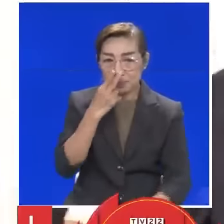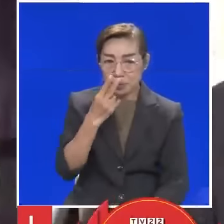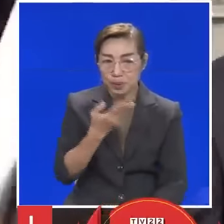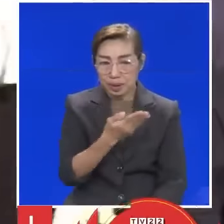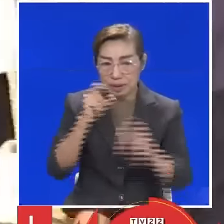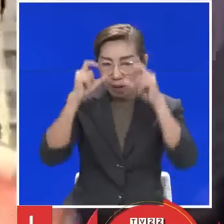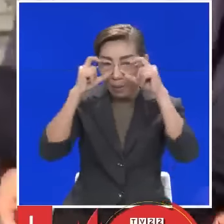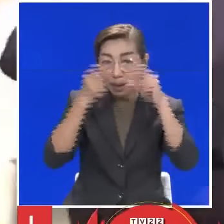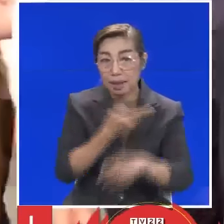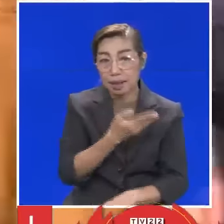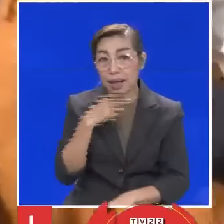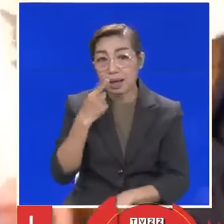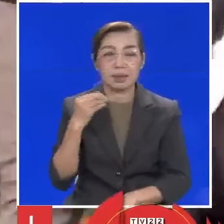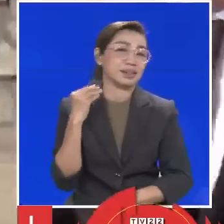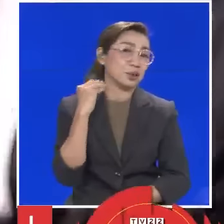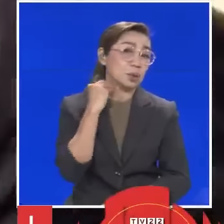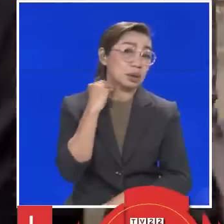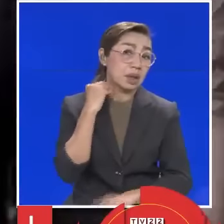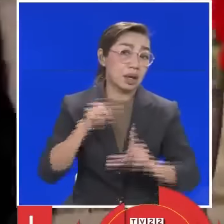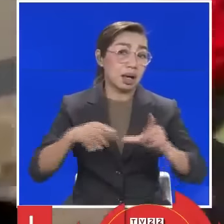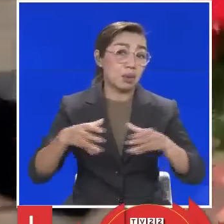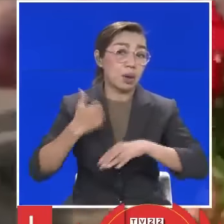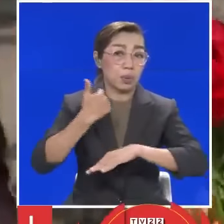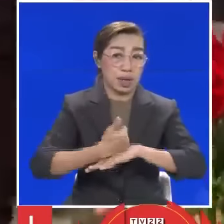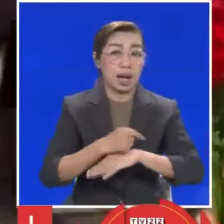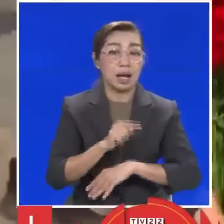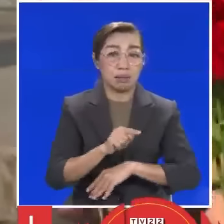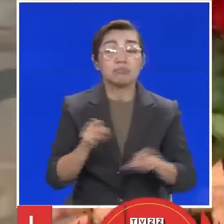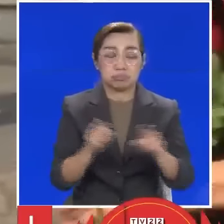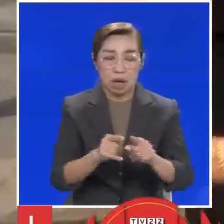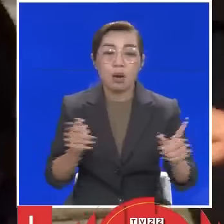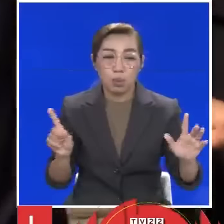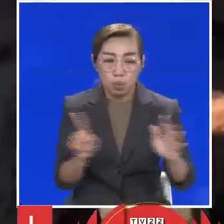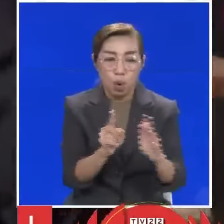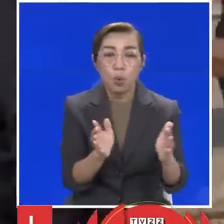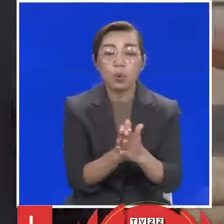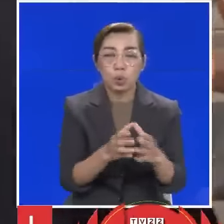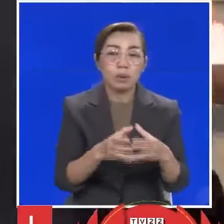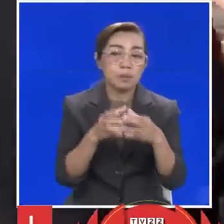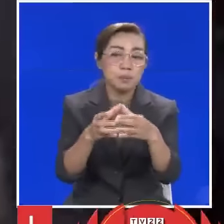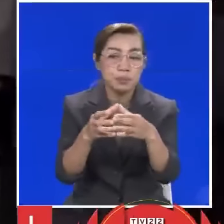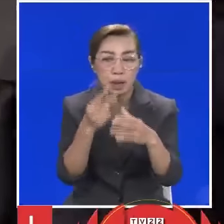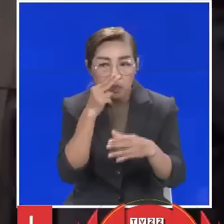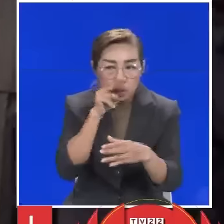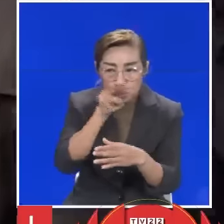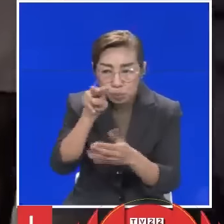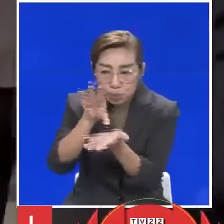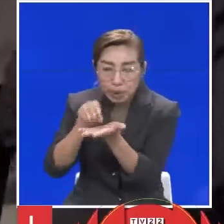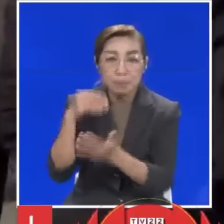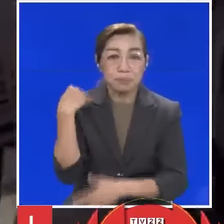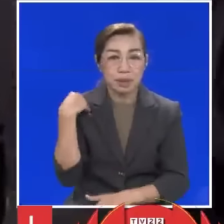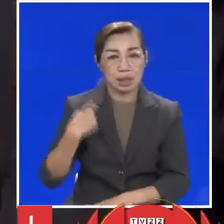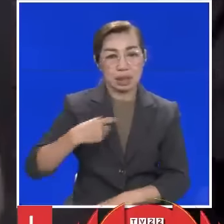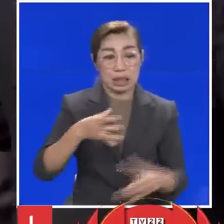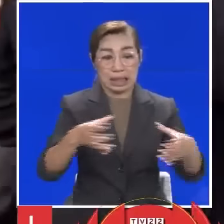ะที่ใส่แว่นนี่คุณชัยธวัฒน์ตุลาธนหัวหน้าพรรคก้าวไกลก็มาให้กำลังใจมาร่วมสังเกตการด้วยทางทีมท